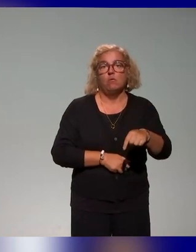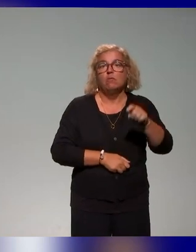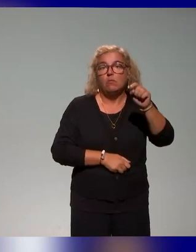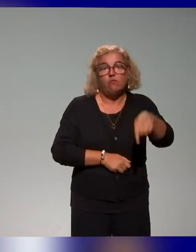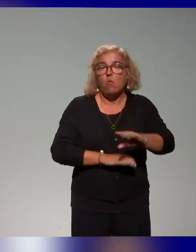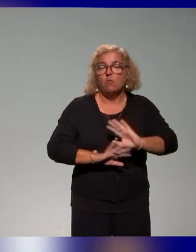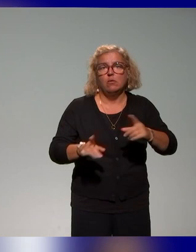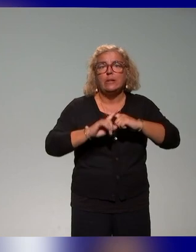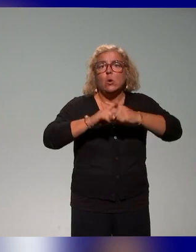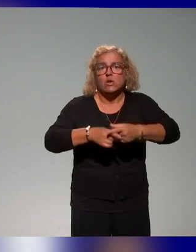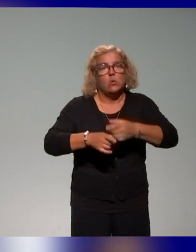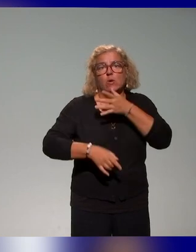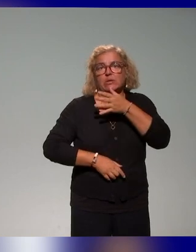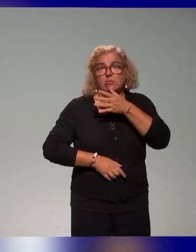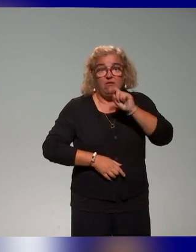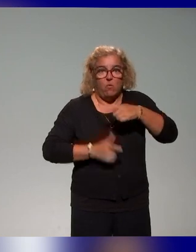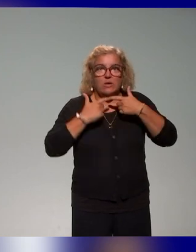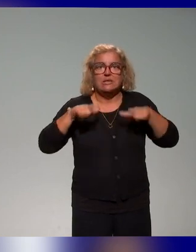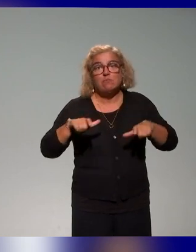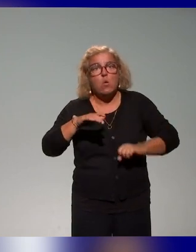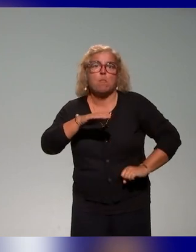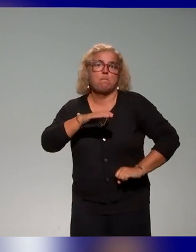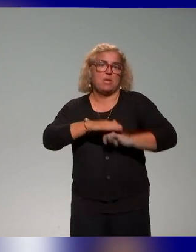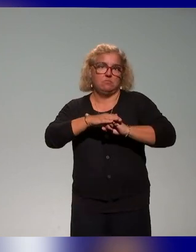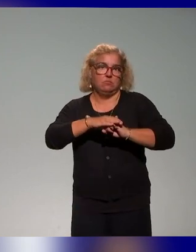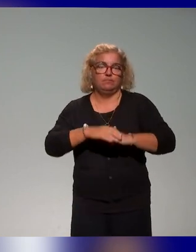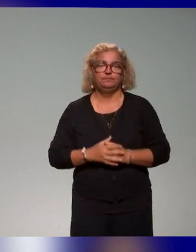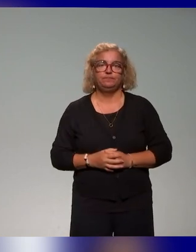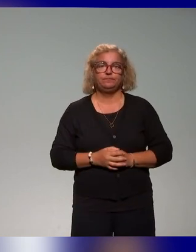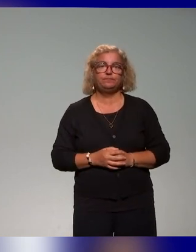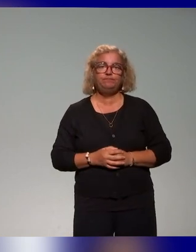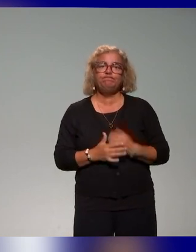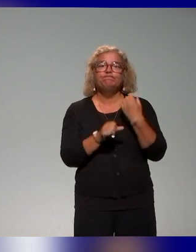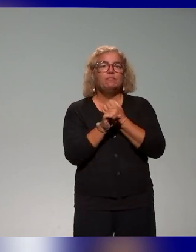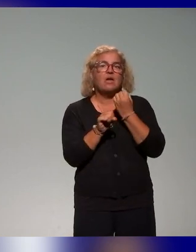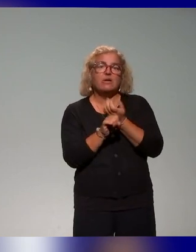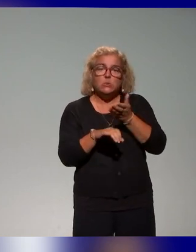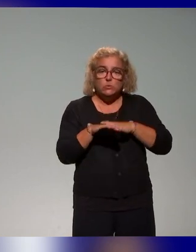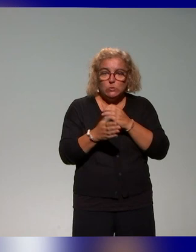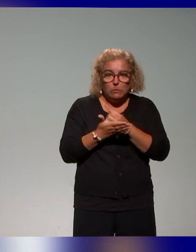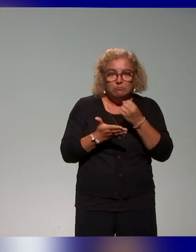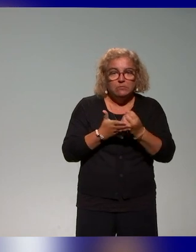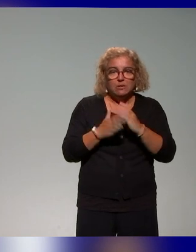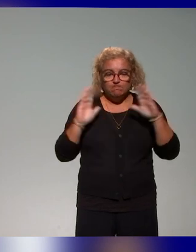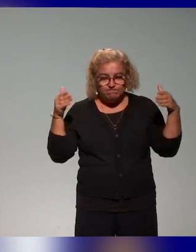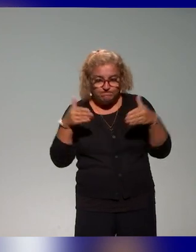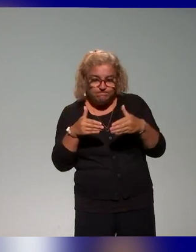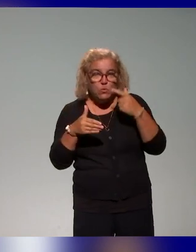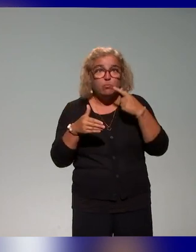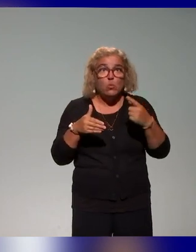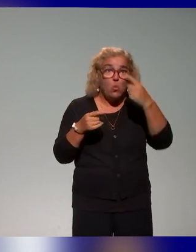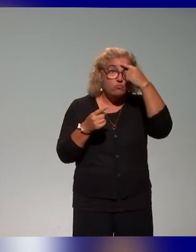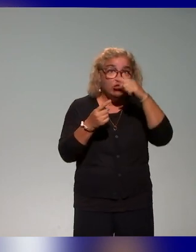non négociable, d'être évidemment le plus accessible possible. Donc on a travaillé sur ces tests pour proposer dans des temps